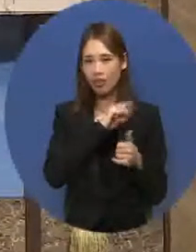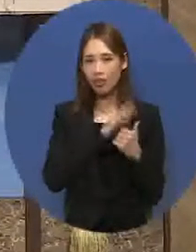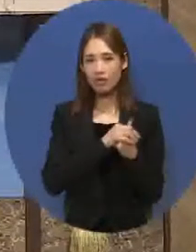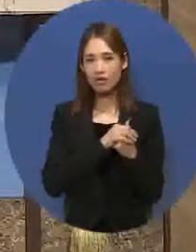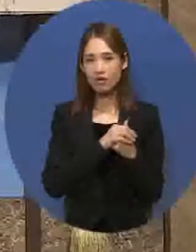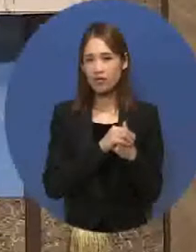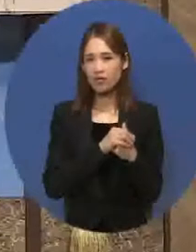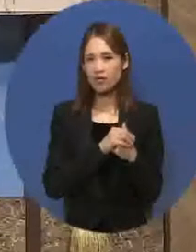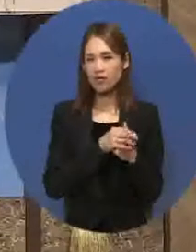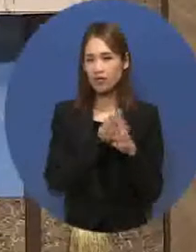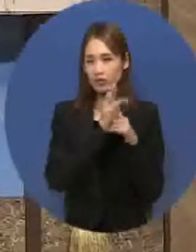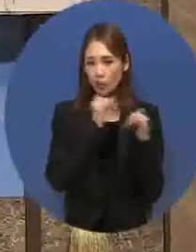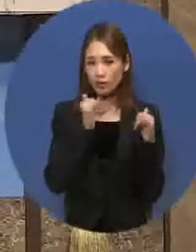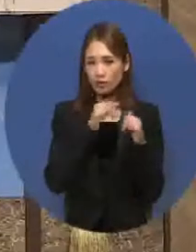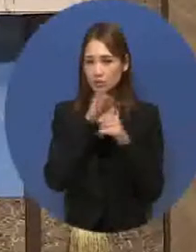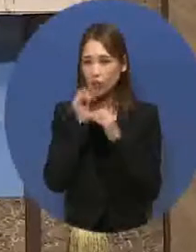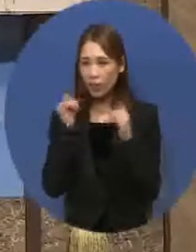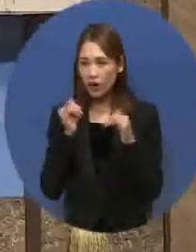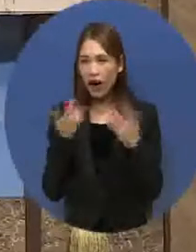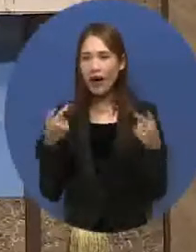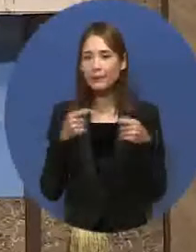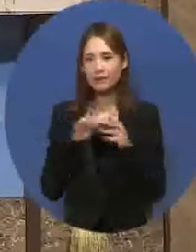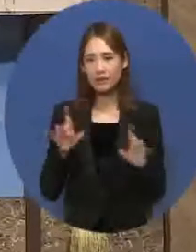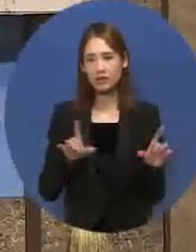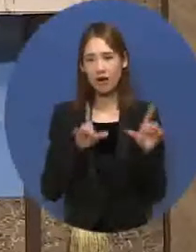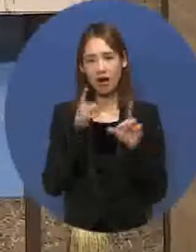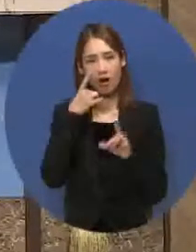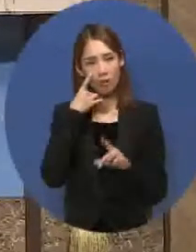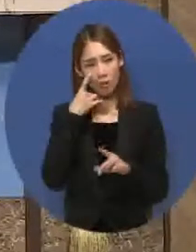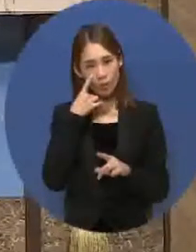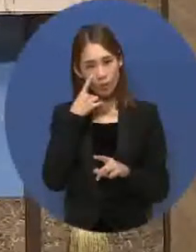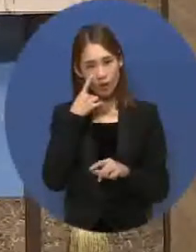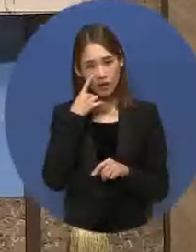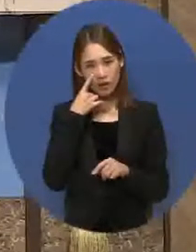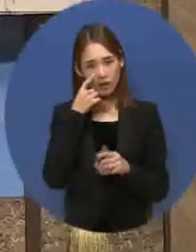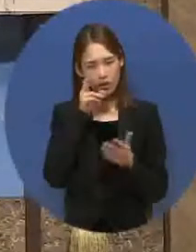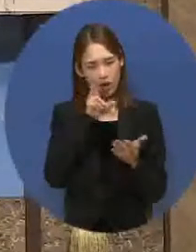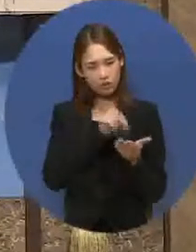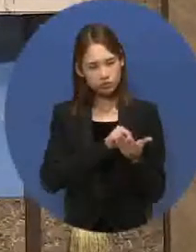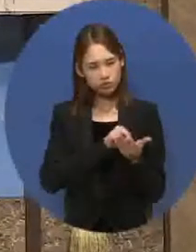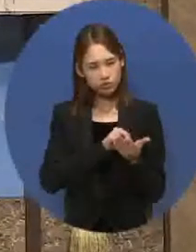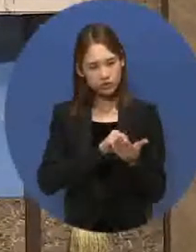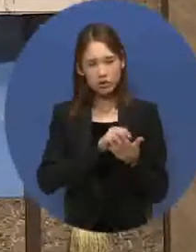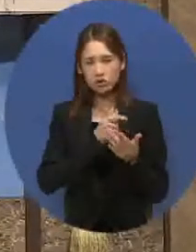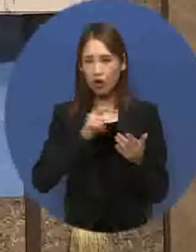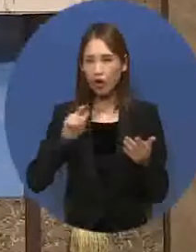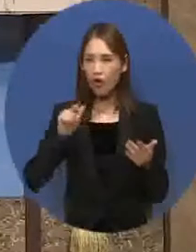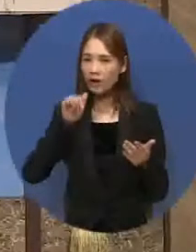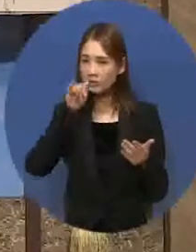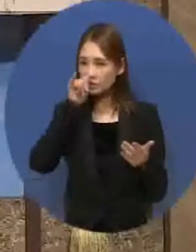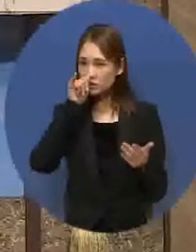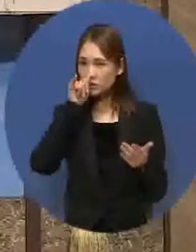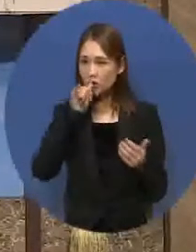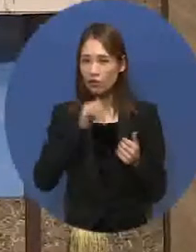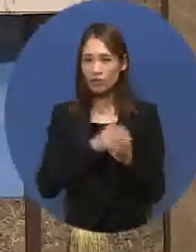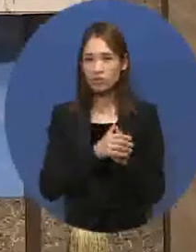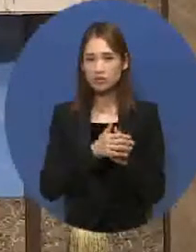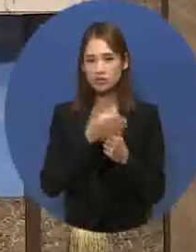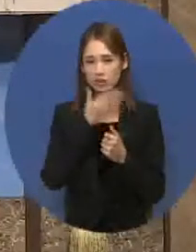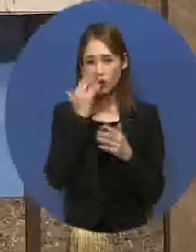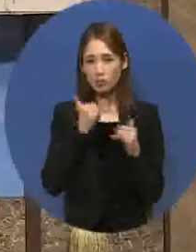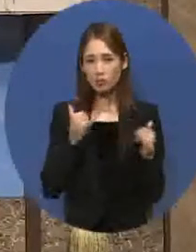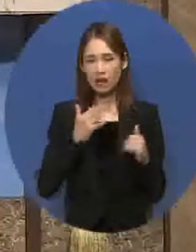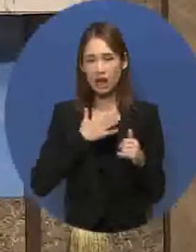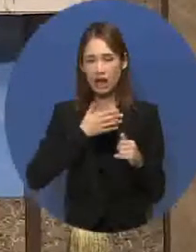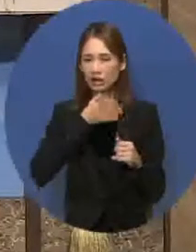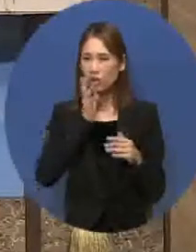노인끼리 살다가 보면은 애로사항을 느끼는 문제들이 있잖아요. 네. 젊은 사람은 내가 노인이